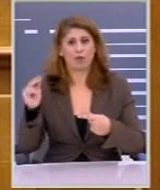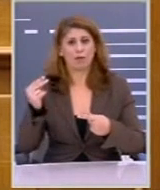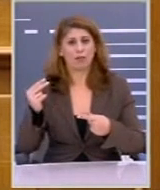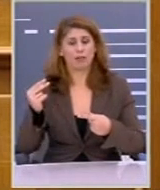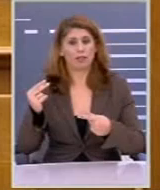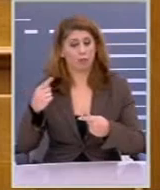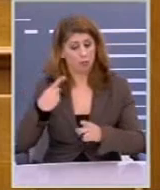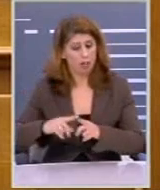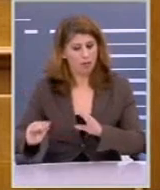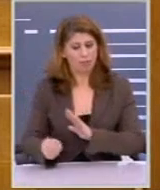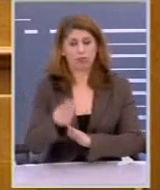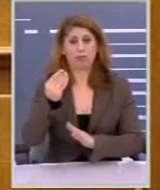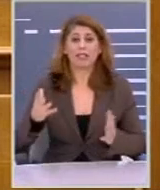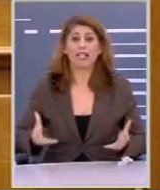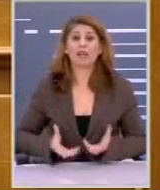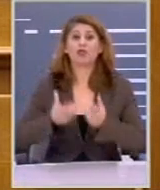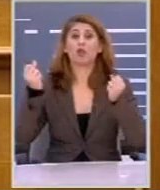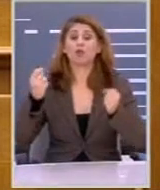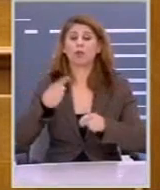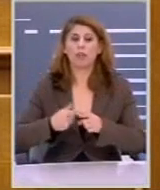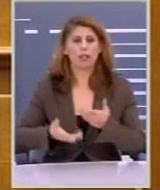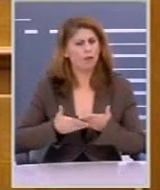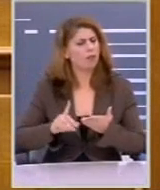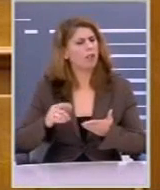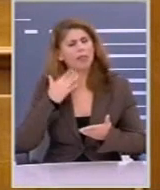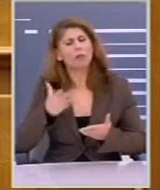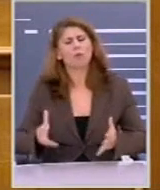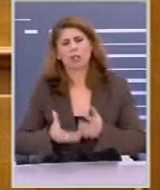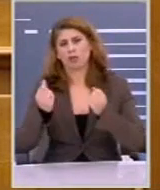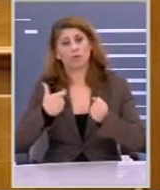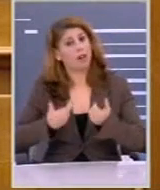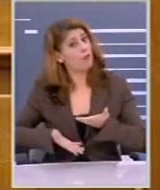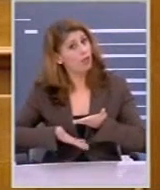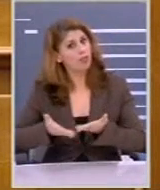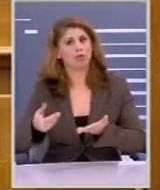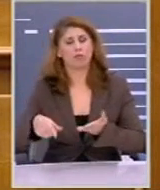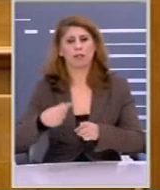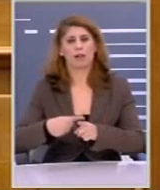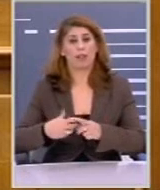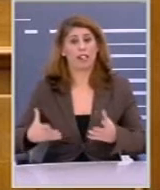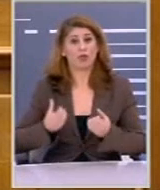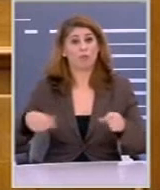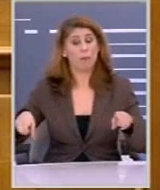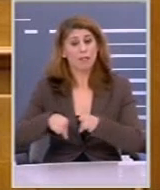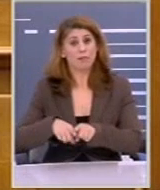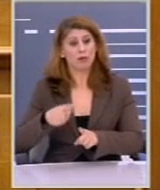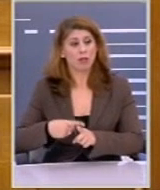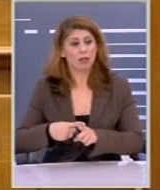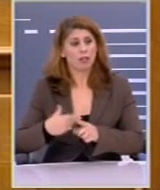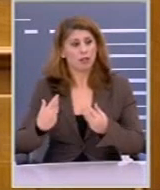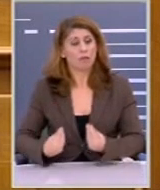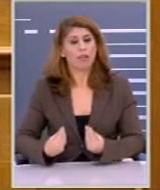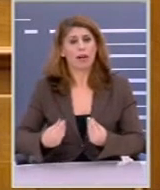έβγαλε στη Βουλή για να σώσουν τη χώρα, να βοηθήσουν? Όχι να σώσουν, δεν μπορούν. Να σώσουμε μαζί με τους Έλληνες αυτό που μας αντιστοιχεί, να έχουμε μια